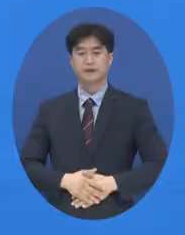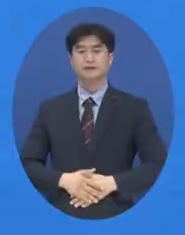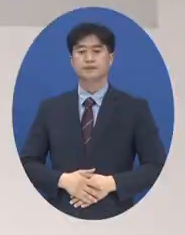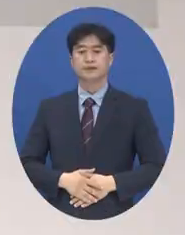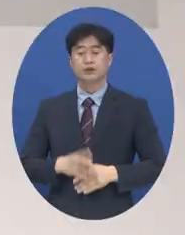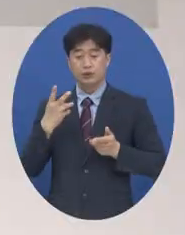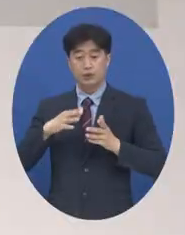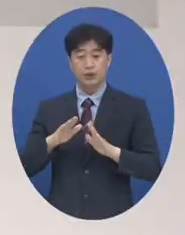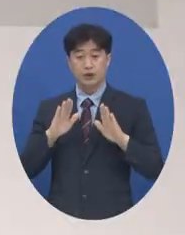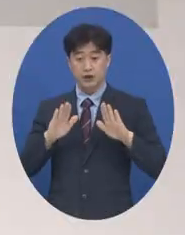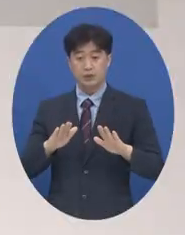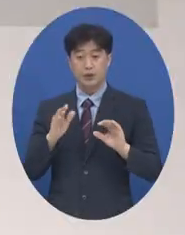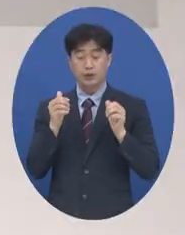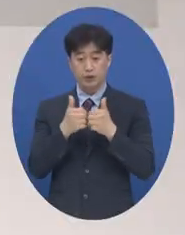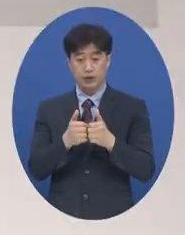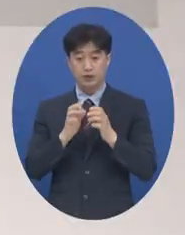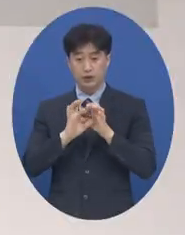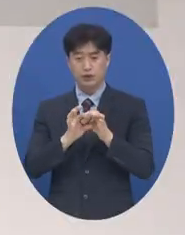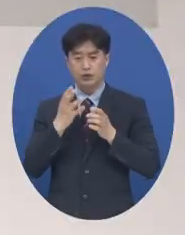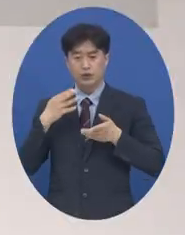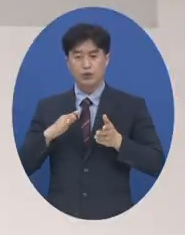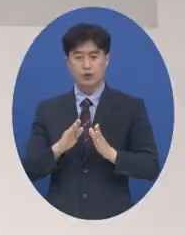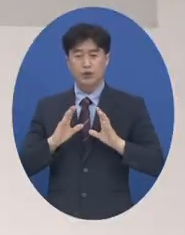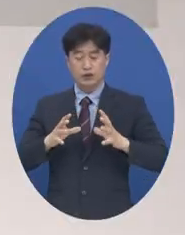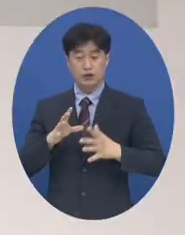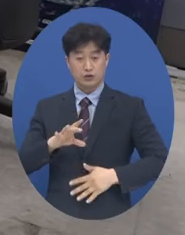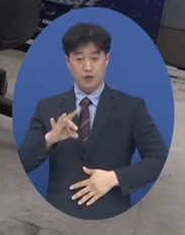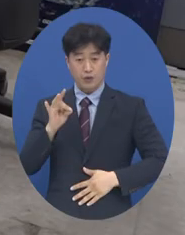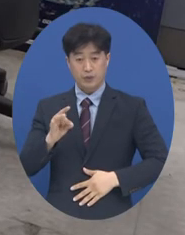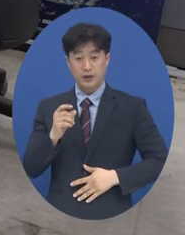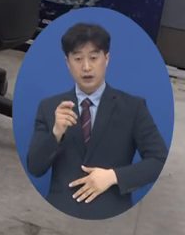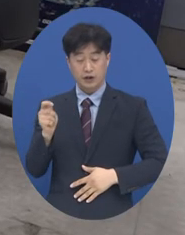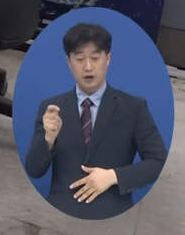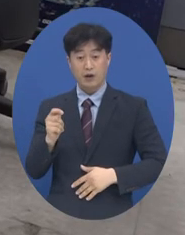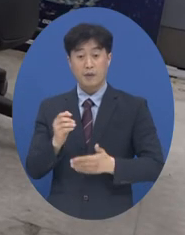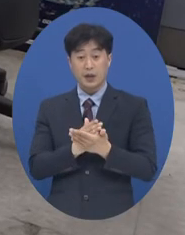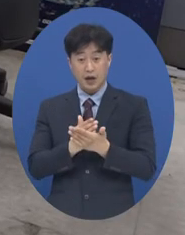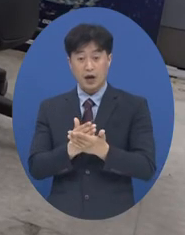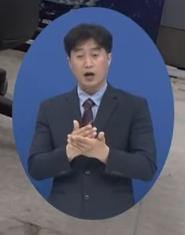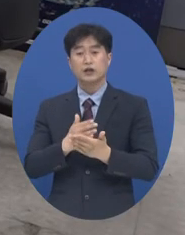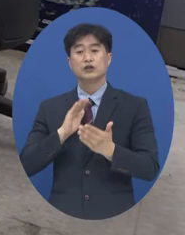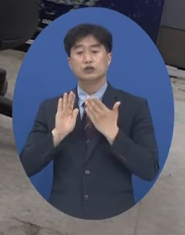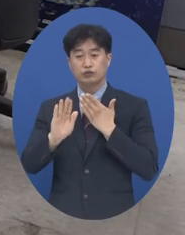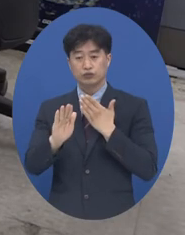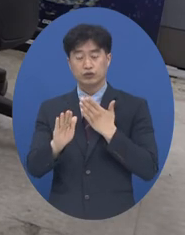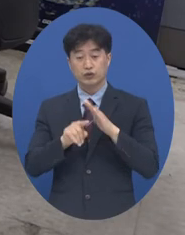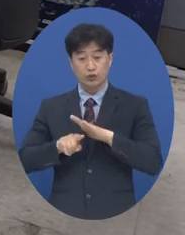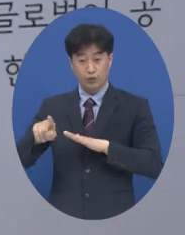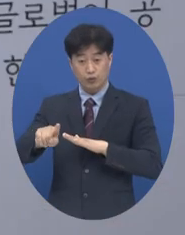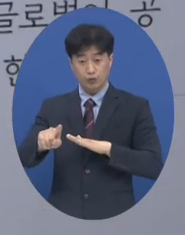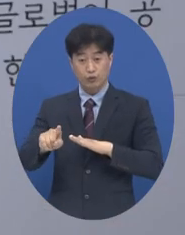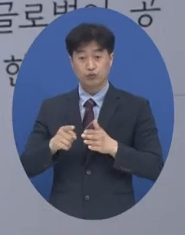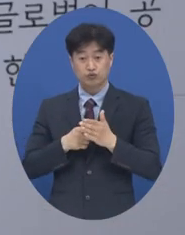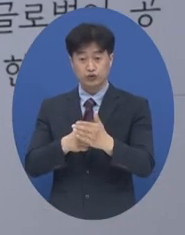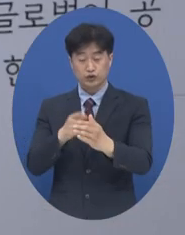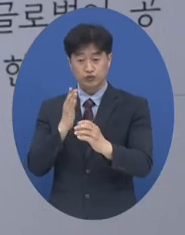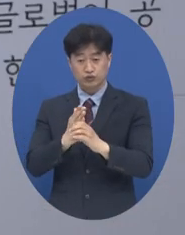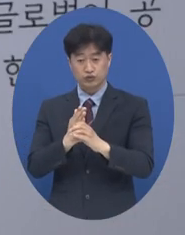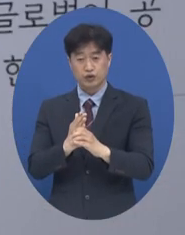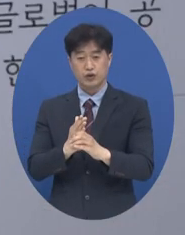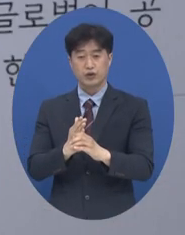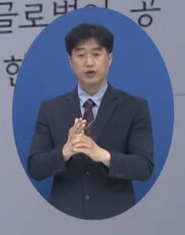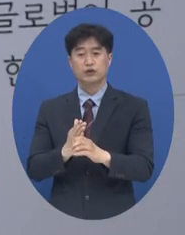시작입니다. 경기도는 이번 포럼을 통해 경기도의 세계 최초 데이터 배당 이후 선도적으로 추진하고 있는 데이터